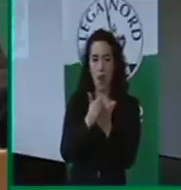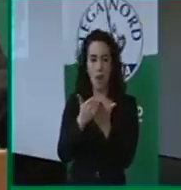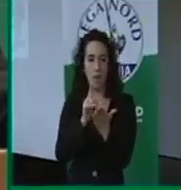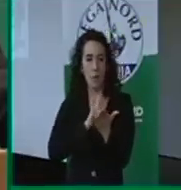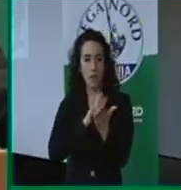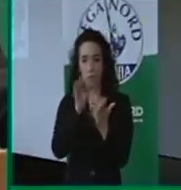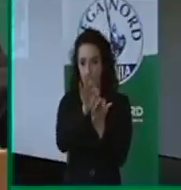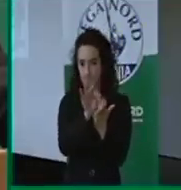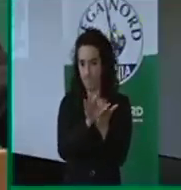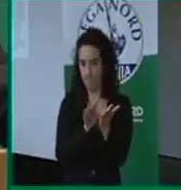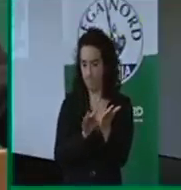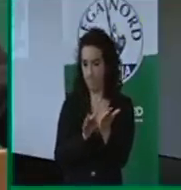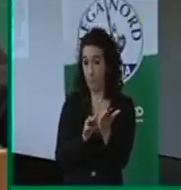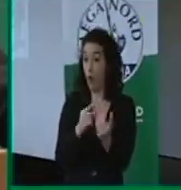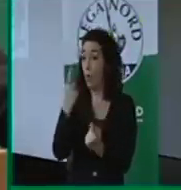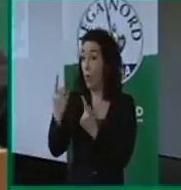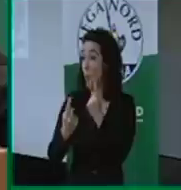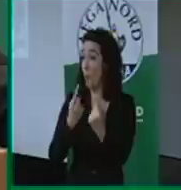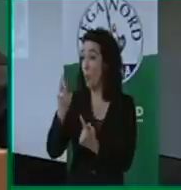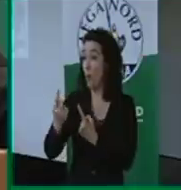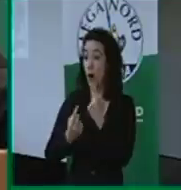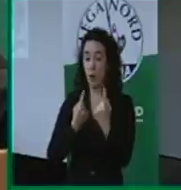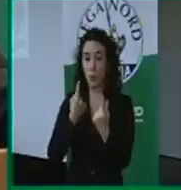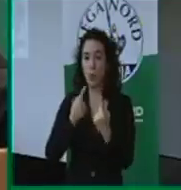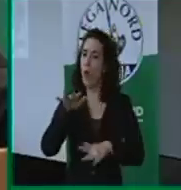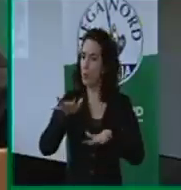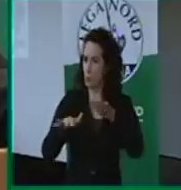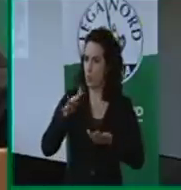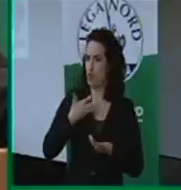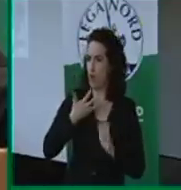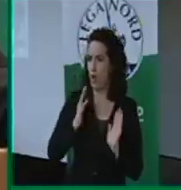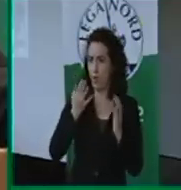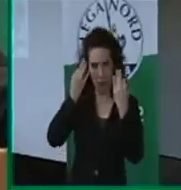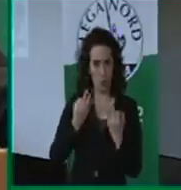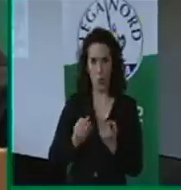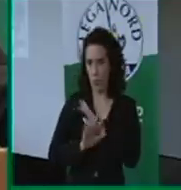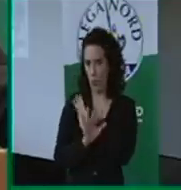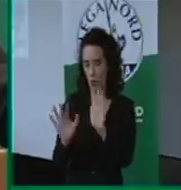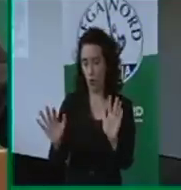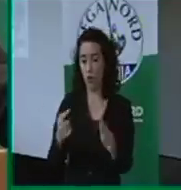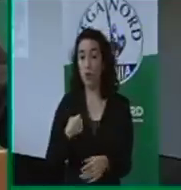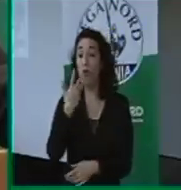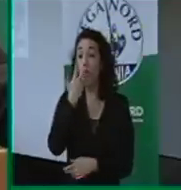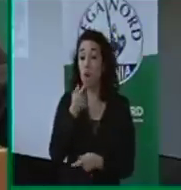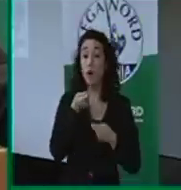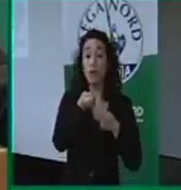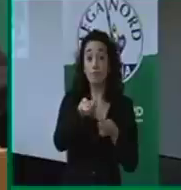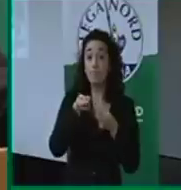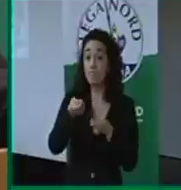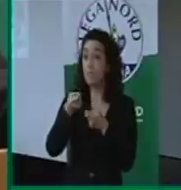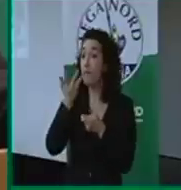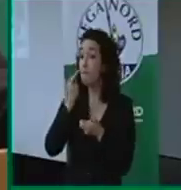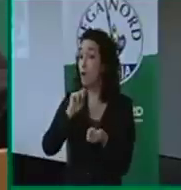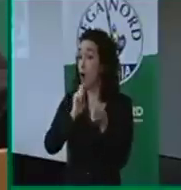ma soprattutto per qualcuno di voi che sicuramente qualche dubbio lo ha per cercare di convincere anche voi perché in